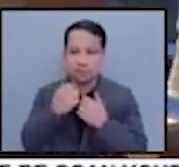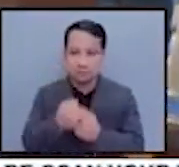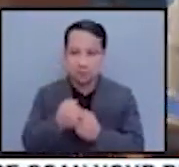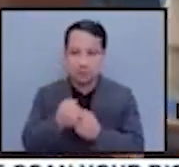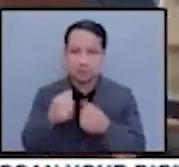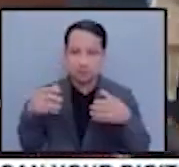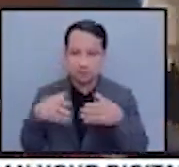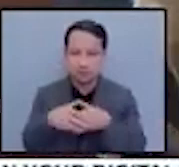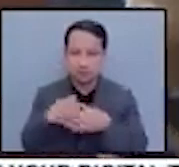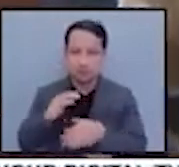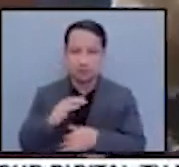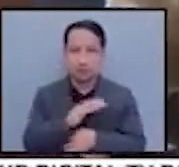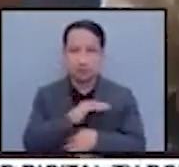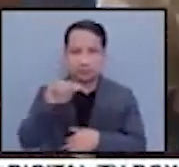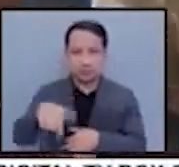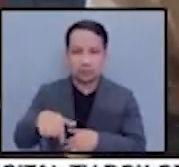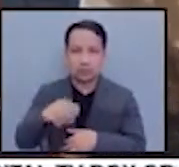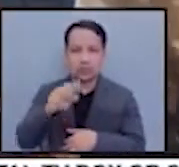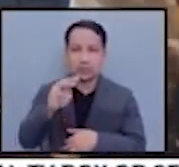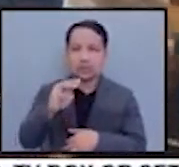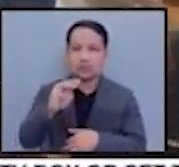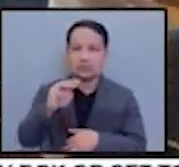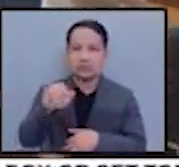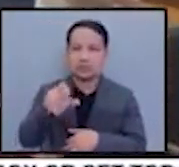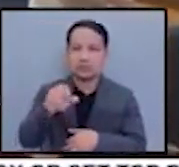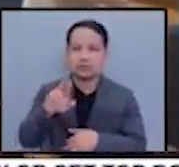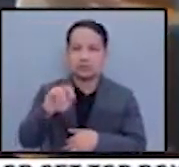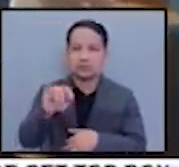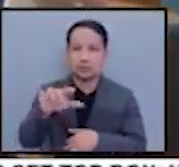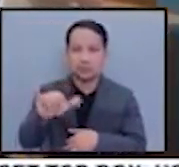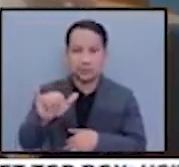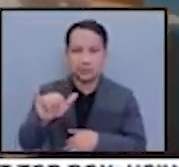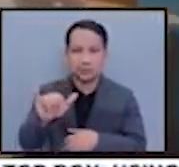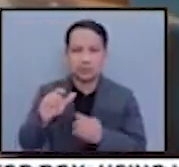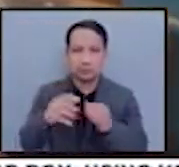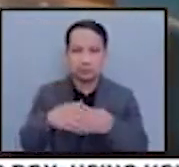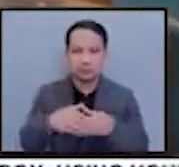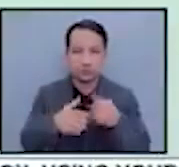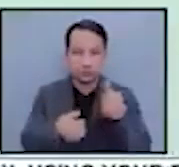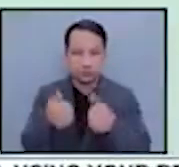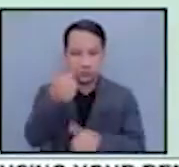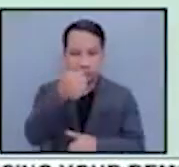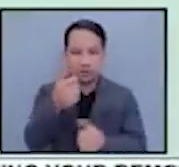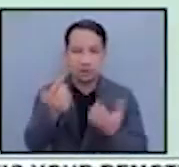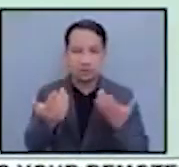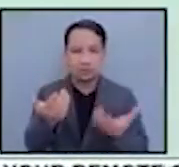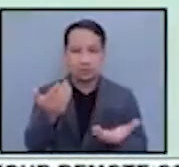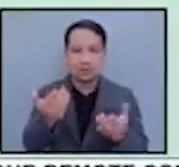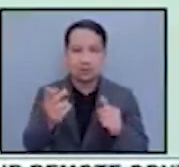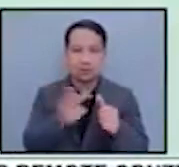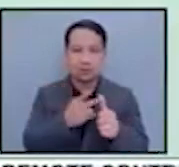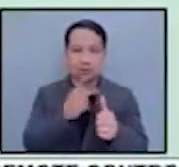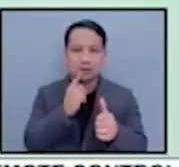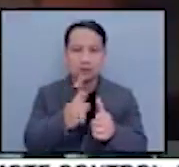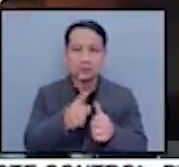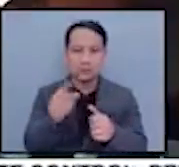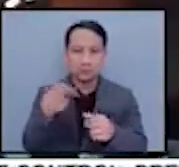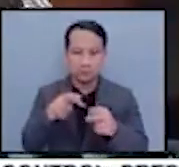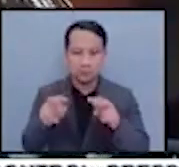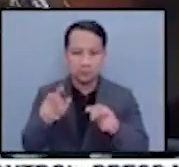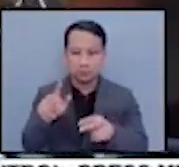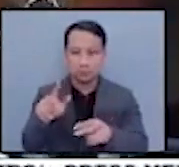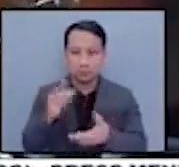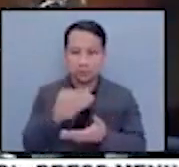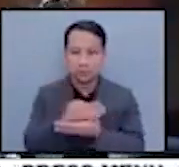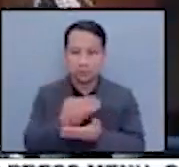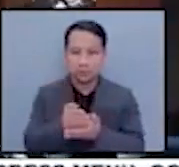ng mayorya sa 19th Congress. At kabilang daw sa posibleng prioridad ng susunod na liderato ay ang 2023 budget,